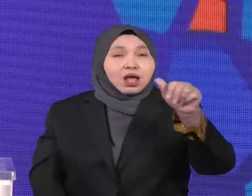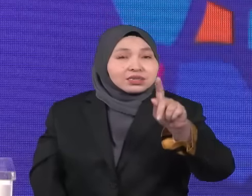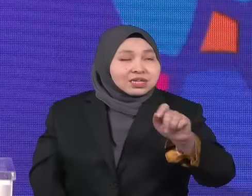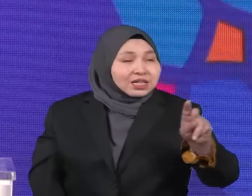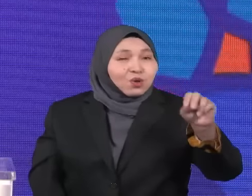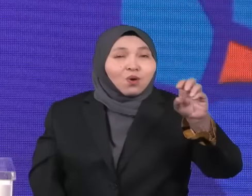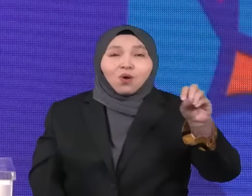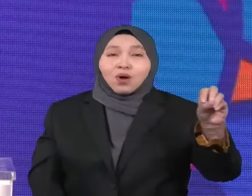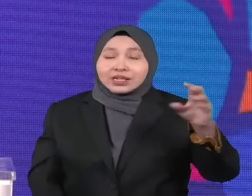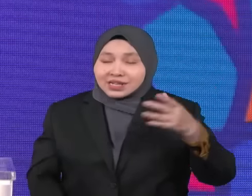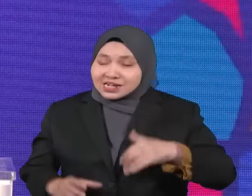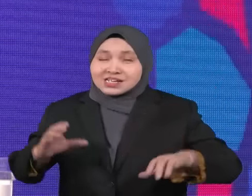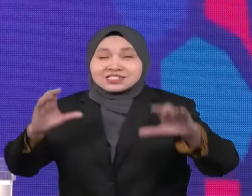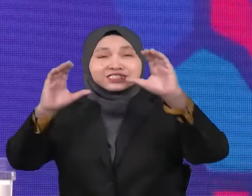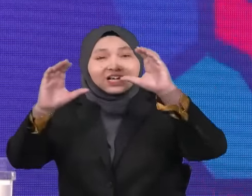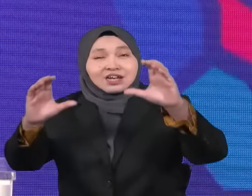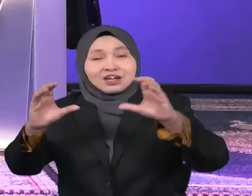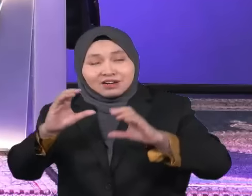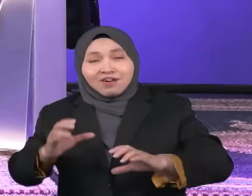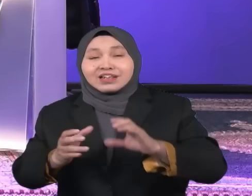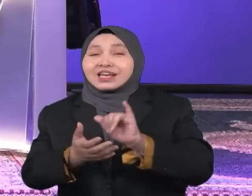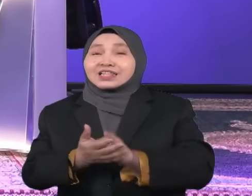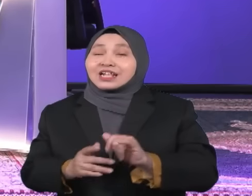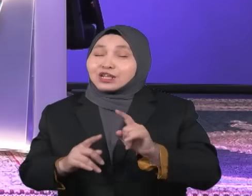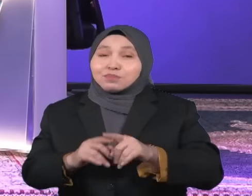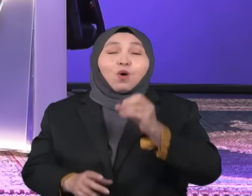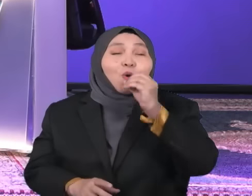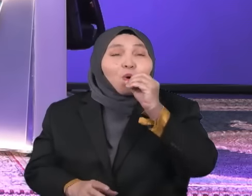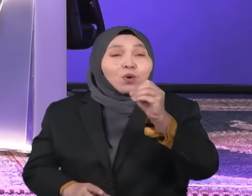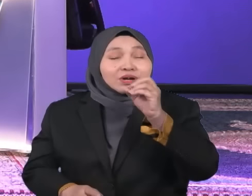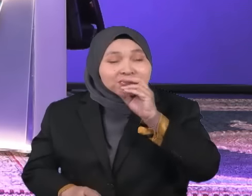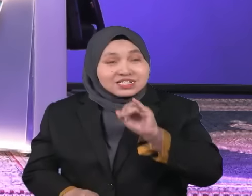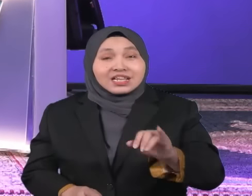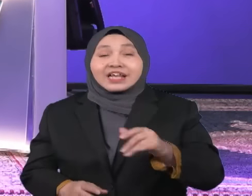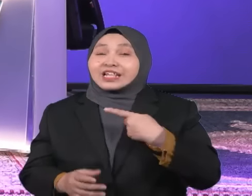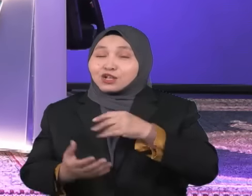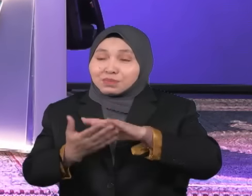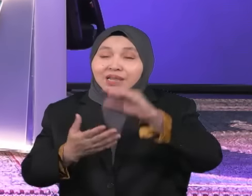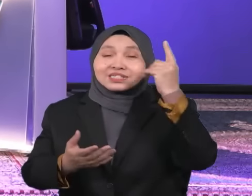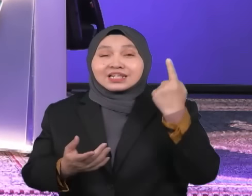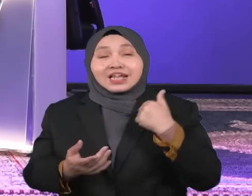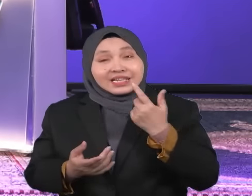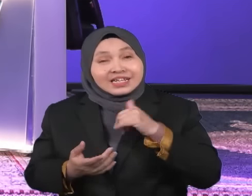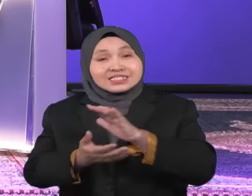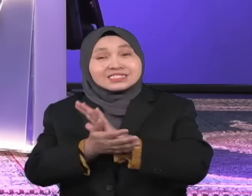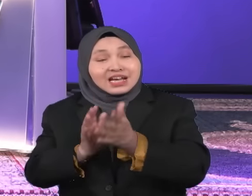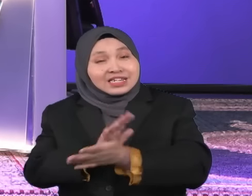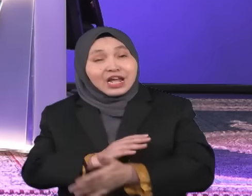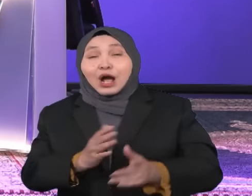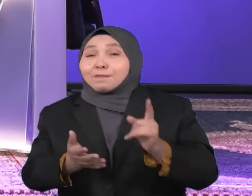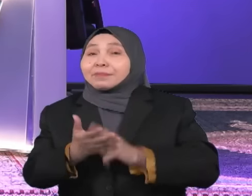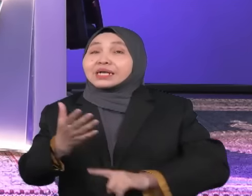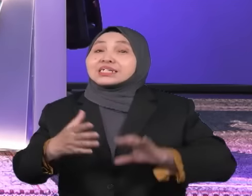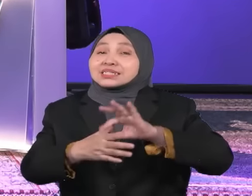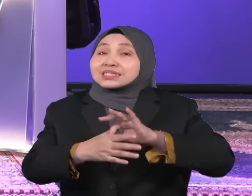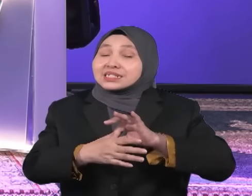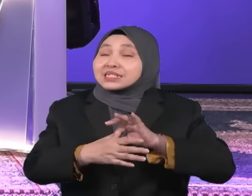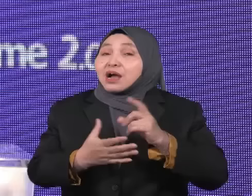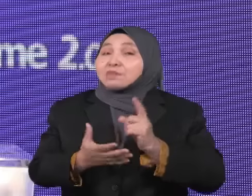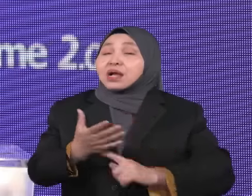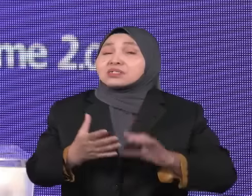Okay, dia ada cara je tu, kan? Tetapi yang originalnya yang kita, ya, yang belajar tadi lah, Ustaz, ya. Jadi apakah isinya? Ya, apakah